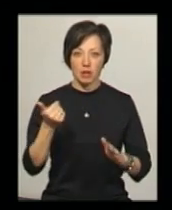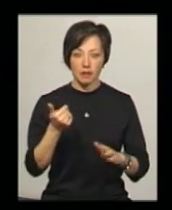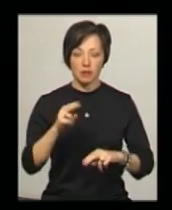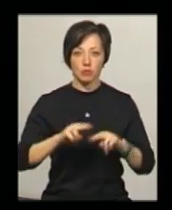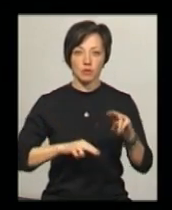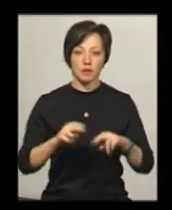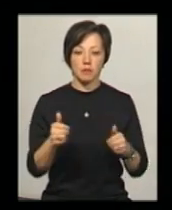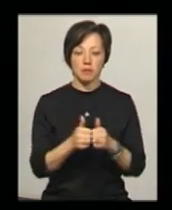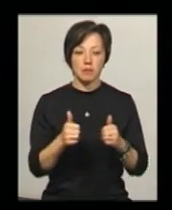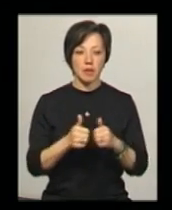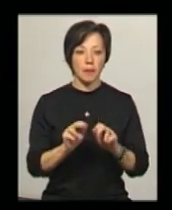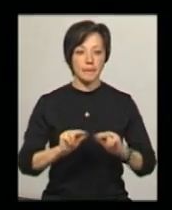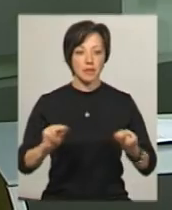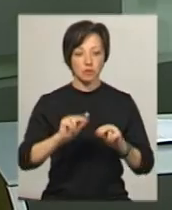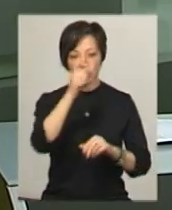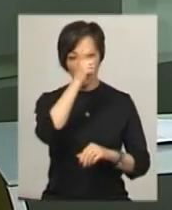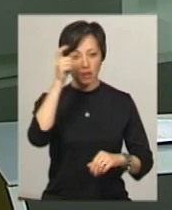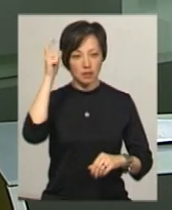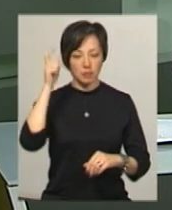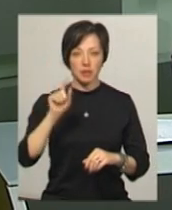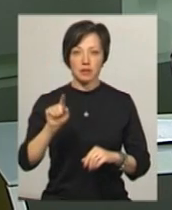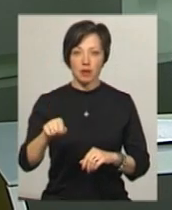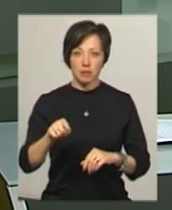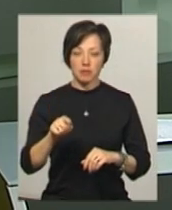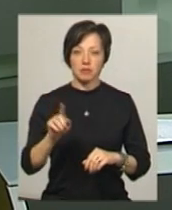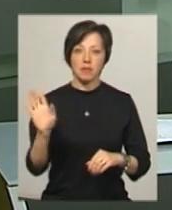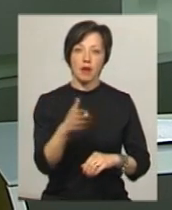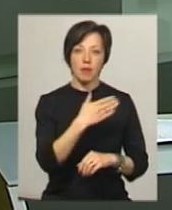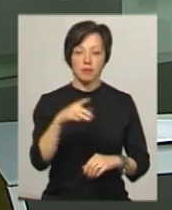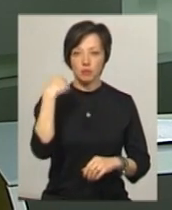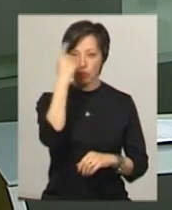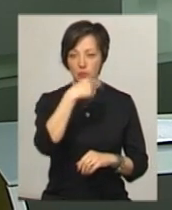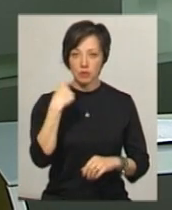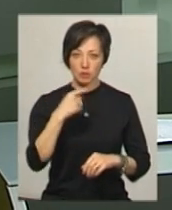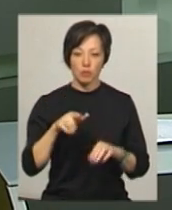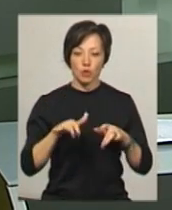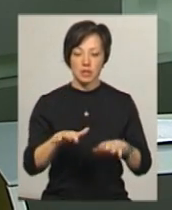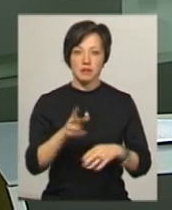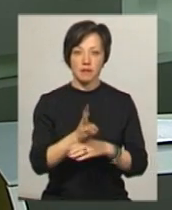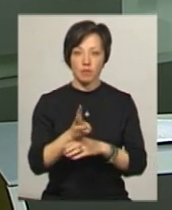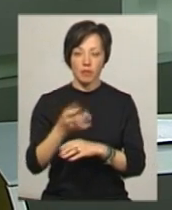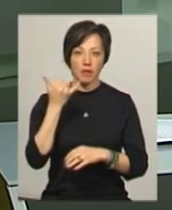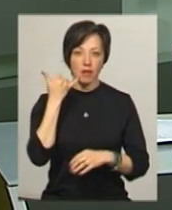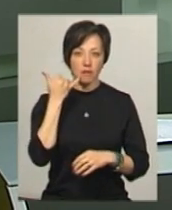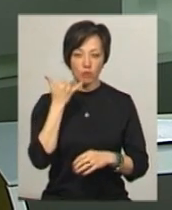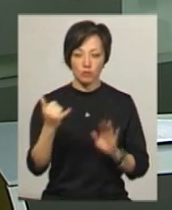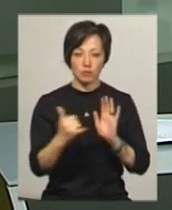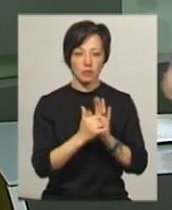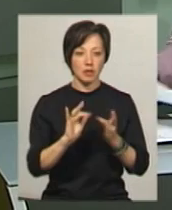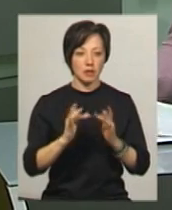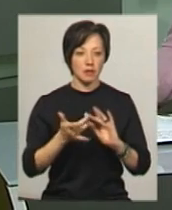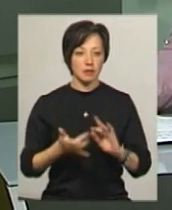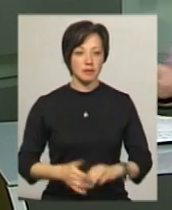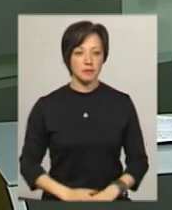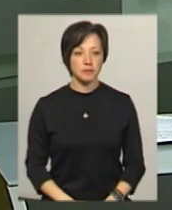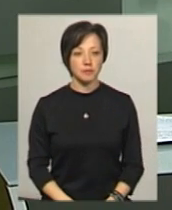будівництво біля гуманітарно-педагогічної академії Там надавали школярці ляпасів. Про це сфільмували на телефон та виклали в інтернет